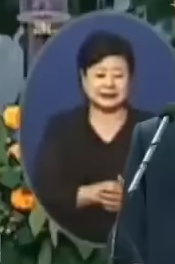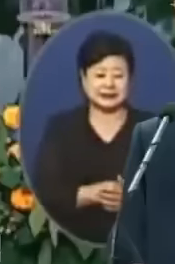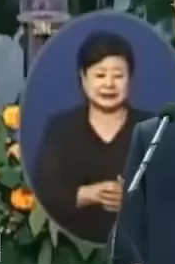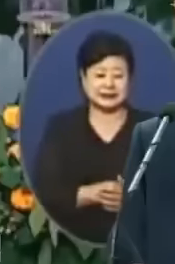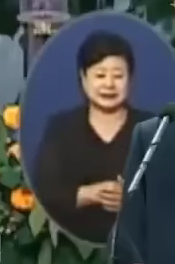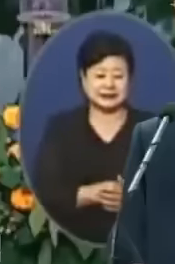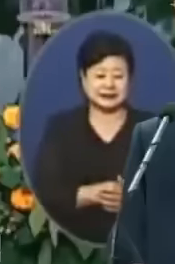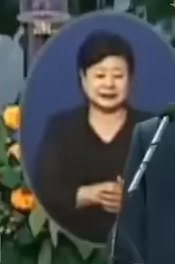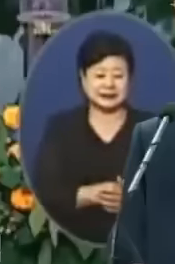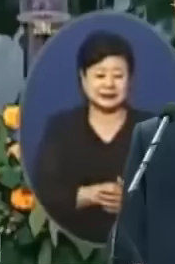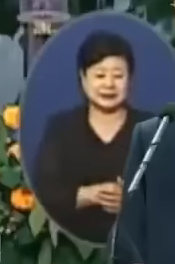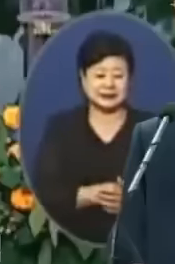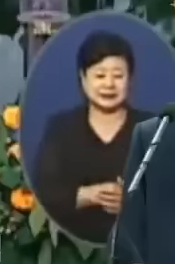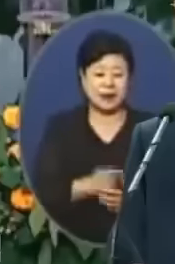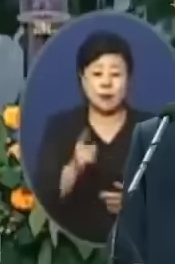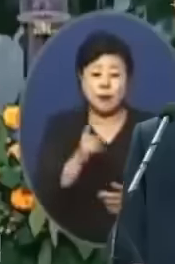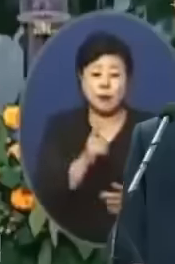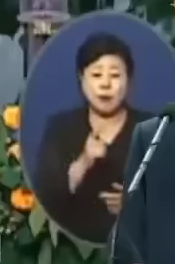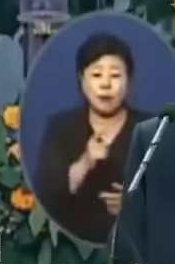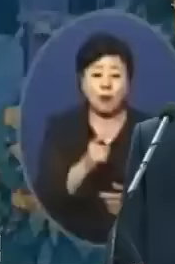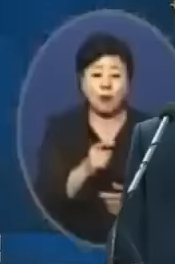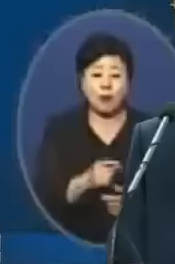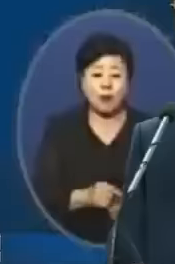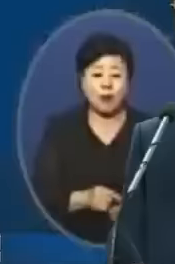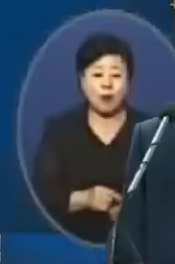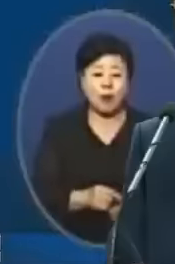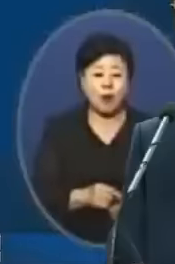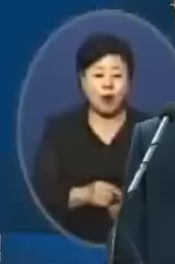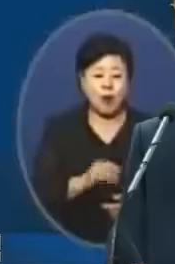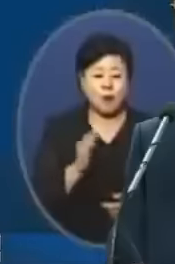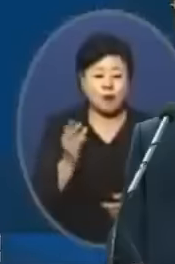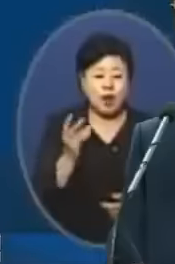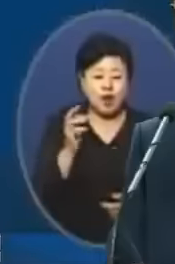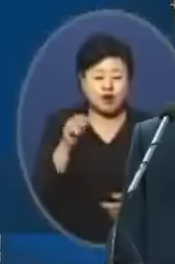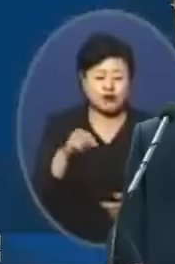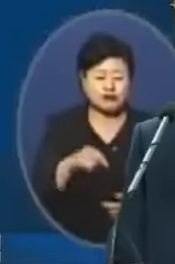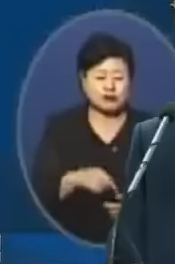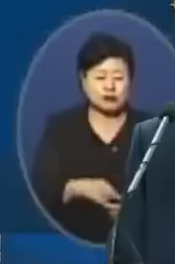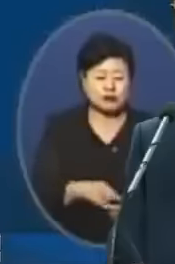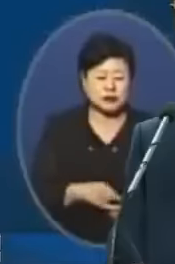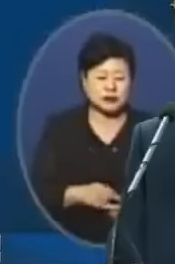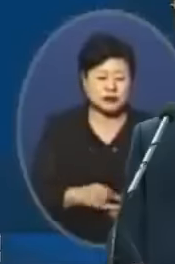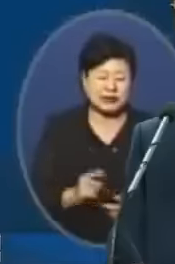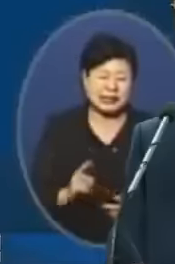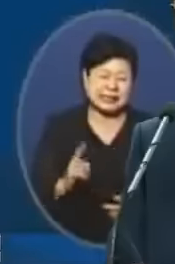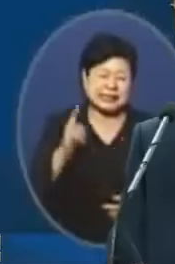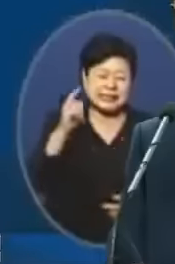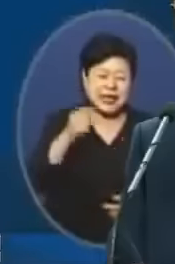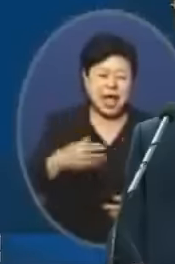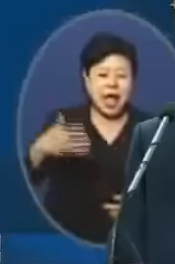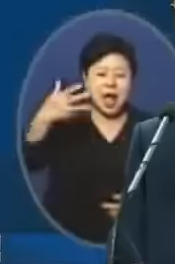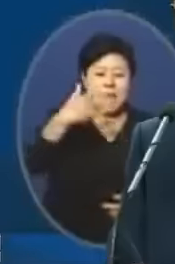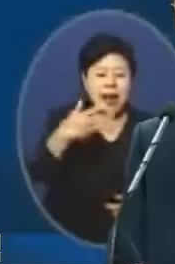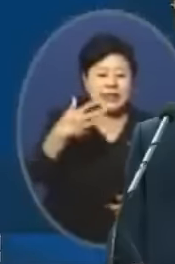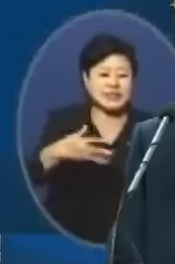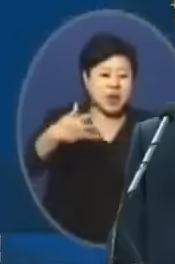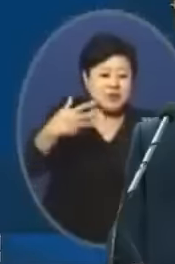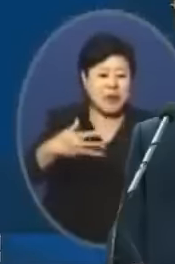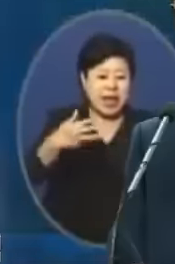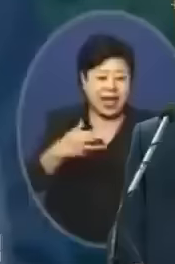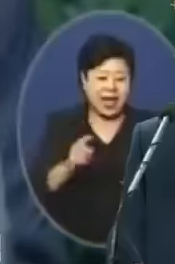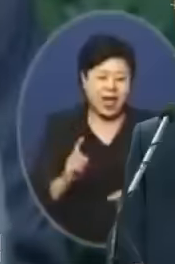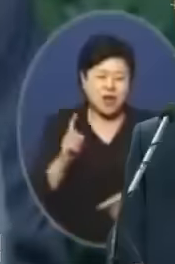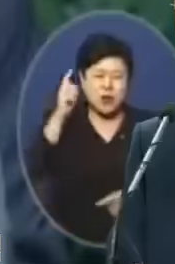것이 있는데 무엇이냐 하면 벼룩입니다. 벼룩은 자기 키의 8,000배를